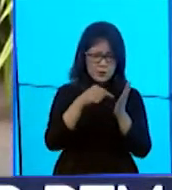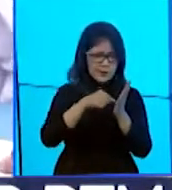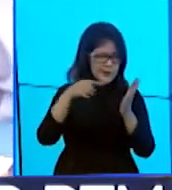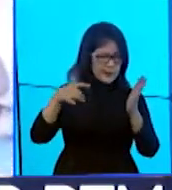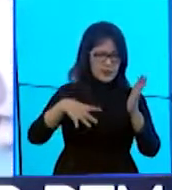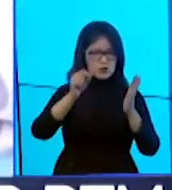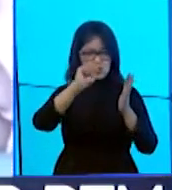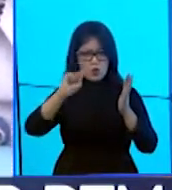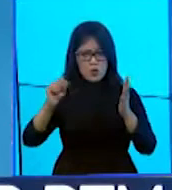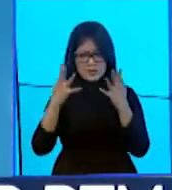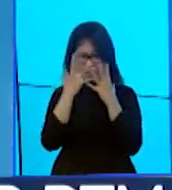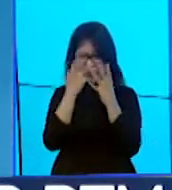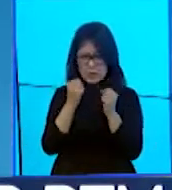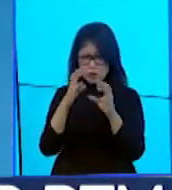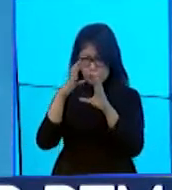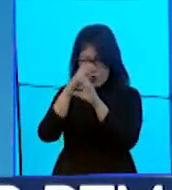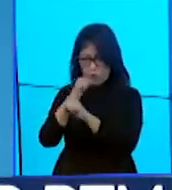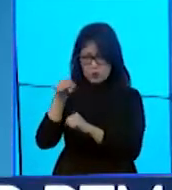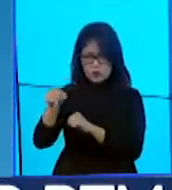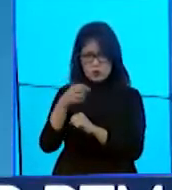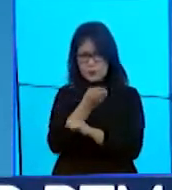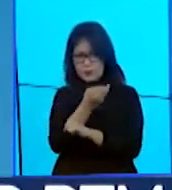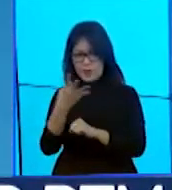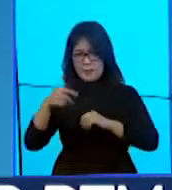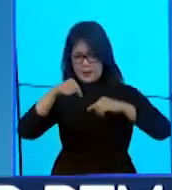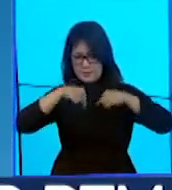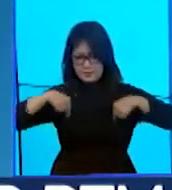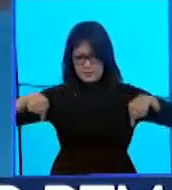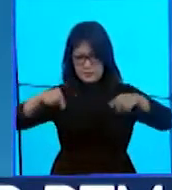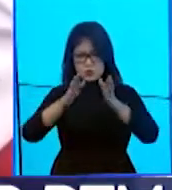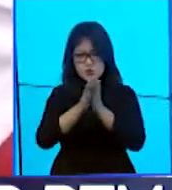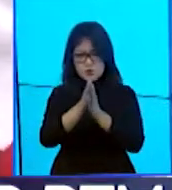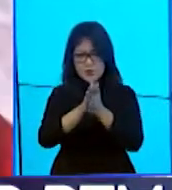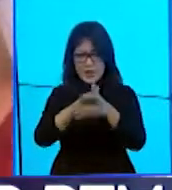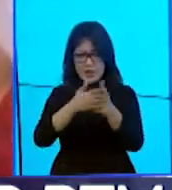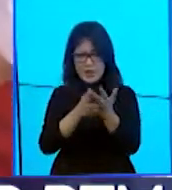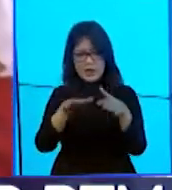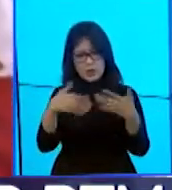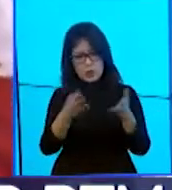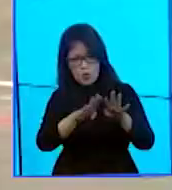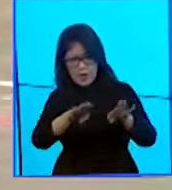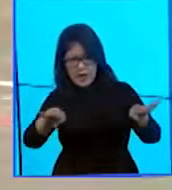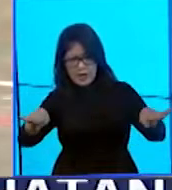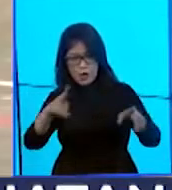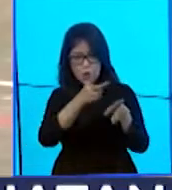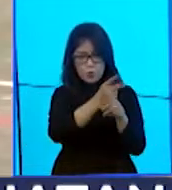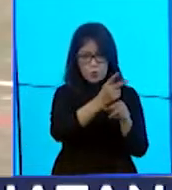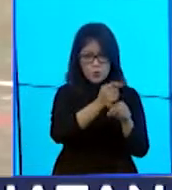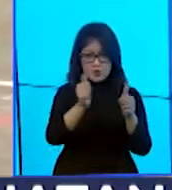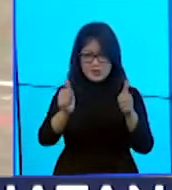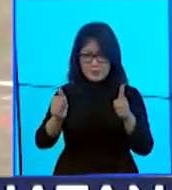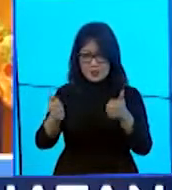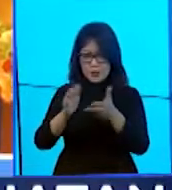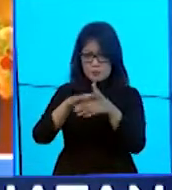sekolah selain menyediakan beberapa titik untuk mencuci tangan baik bagi para siswa maupun bagi para guru. Ini juga